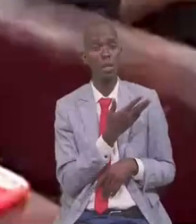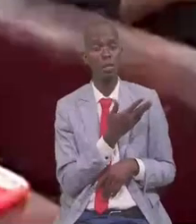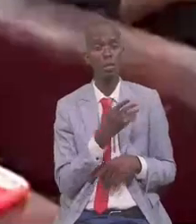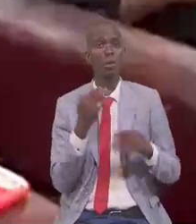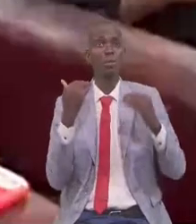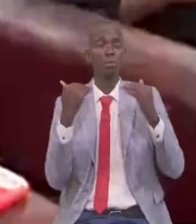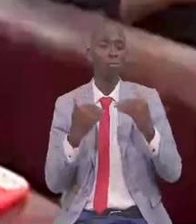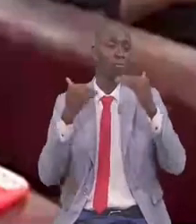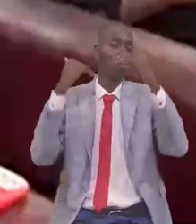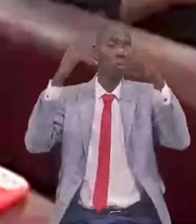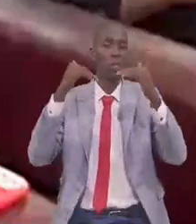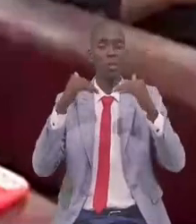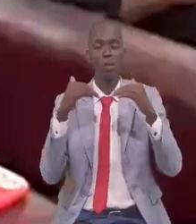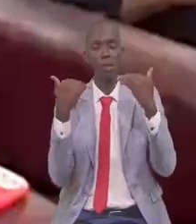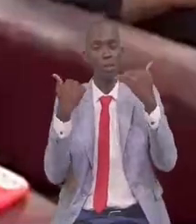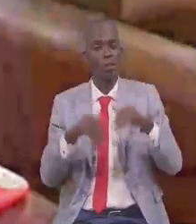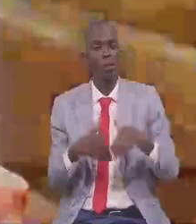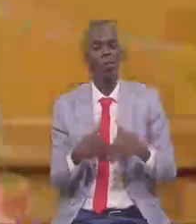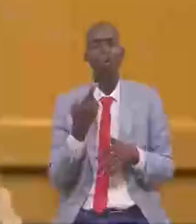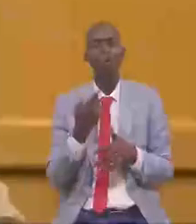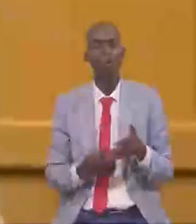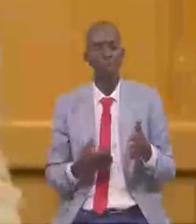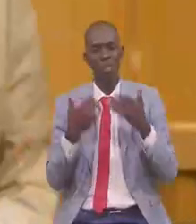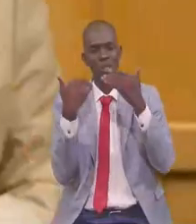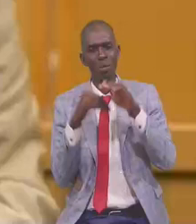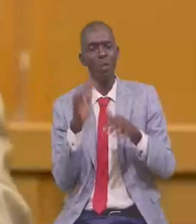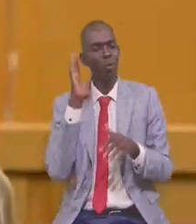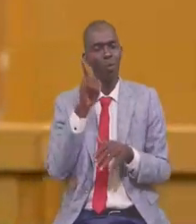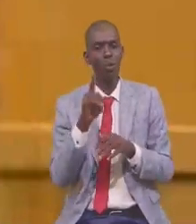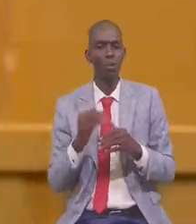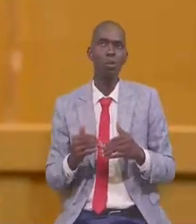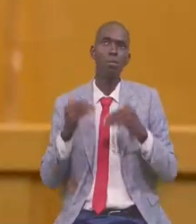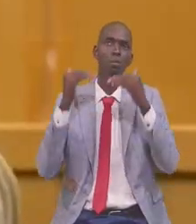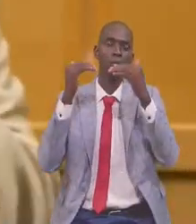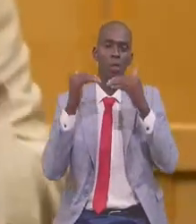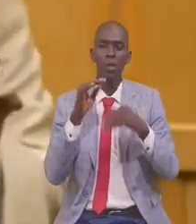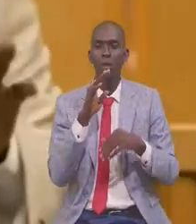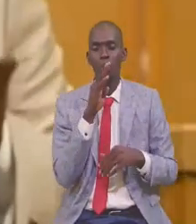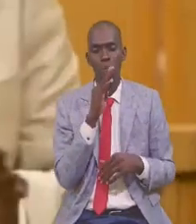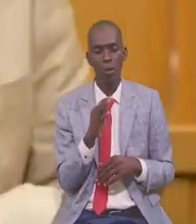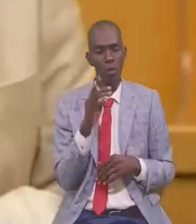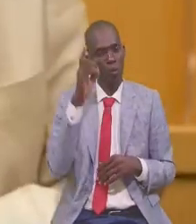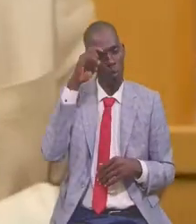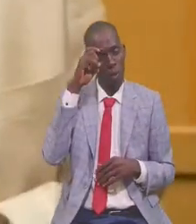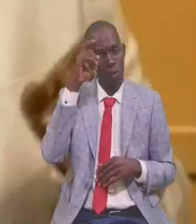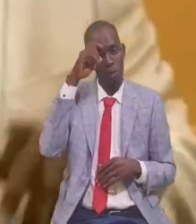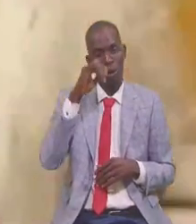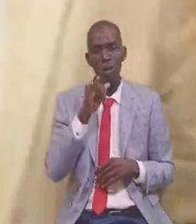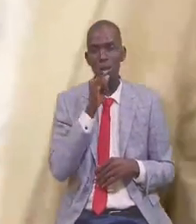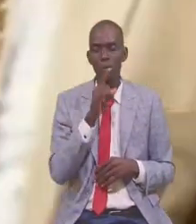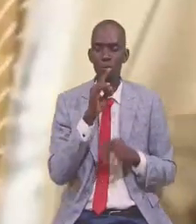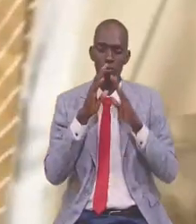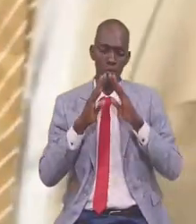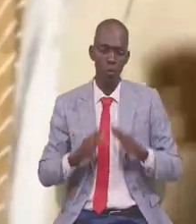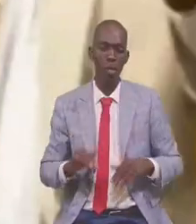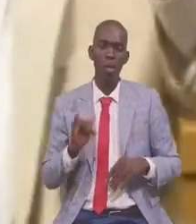parle-moi. Quelle limite veux-tu dépasser? Le prudent se tait. Je parlerai au